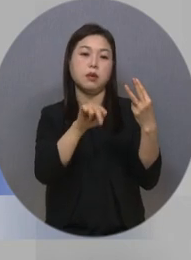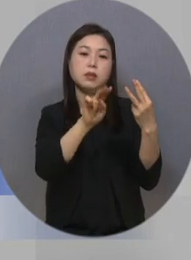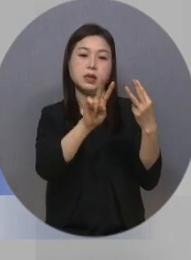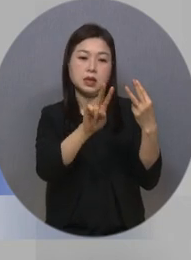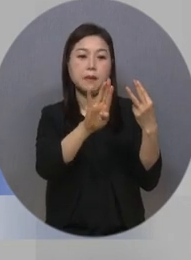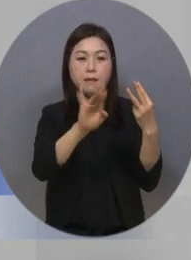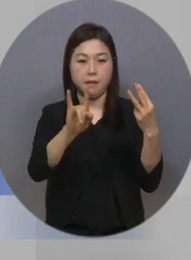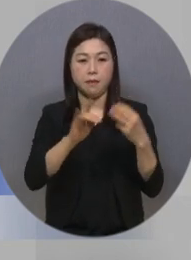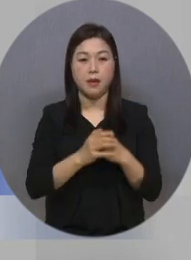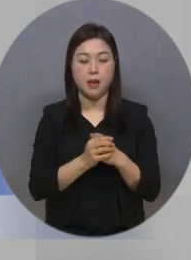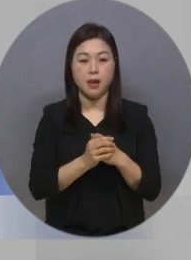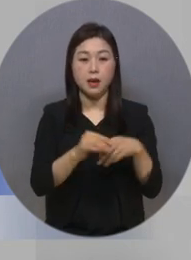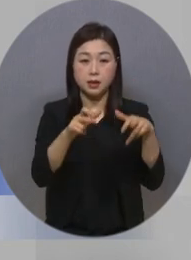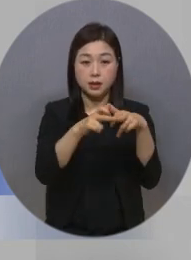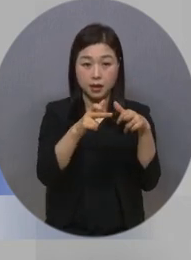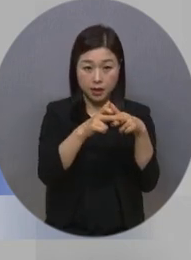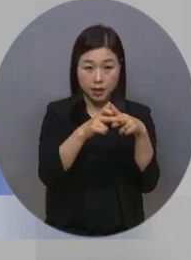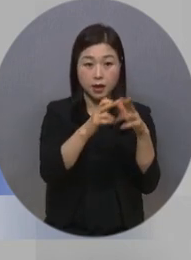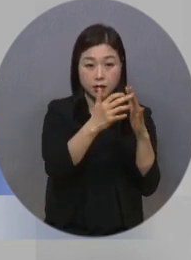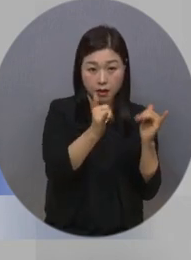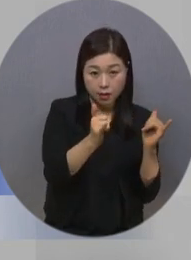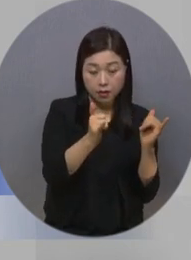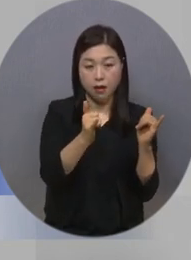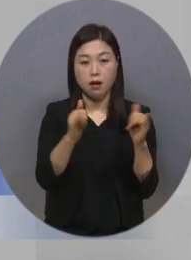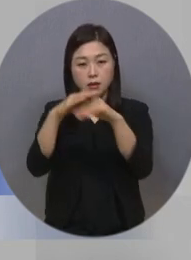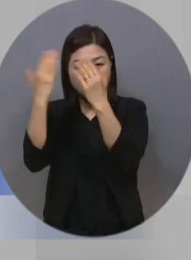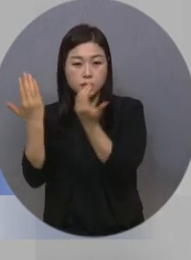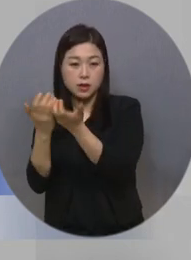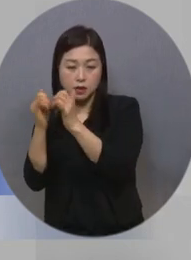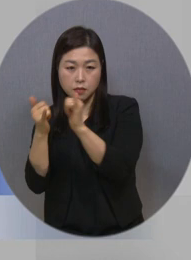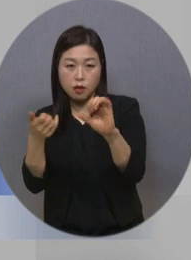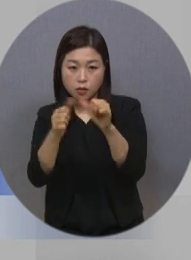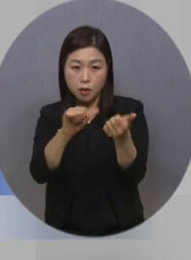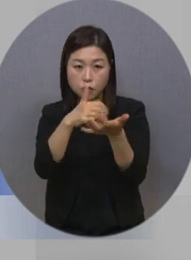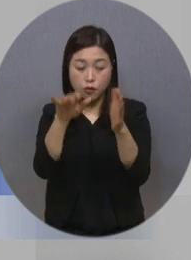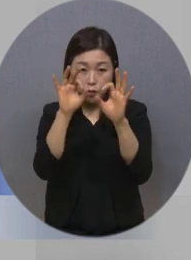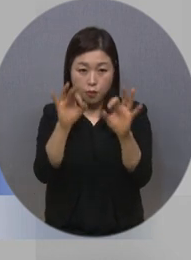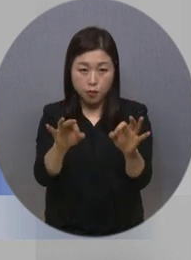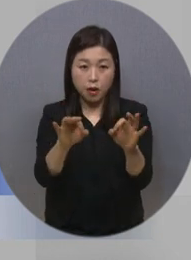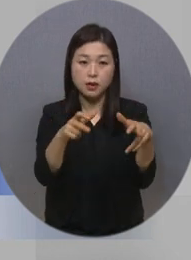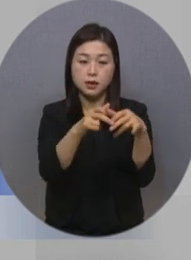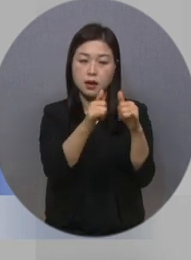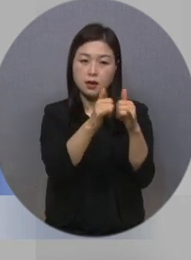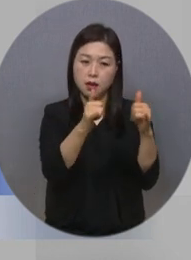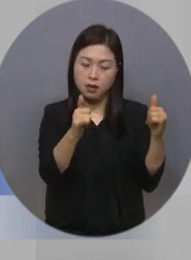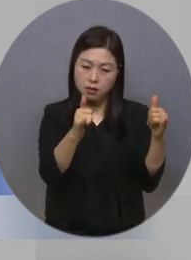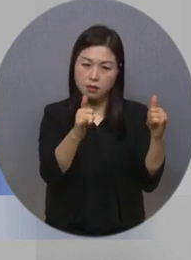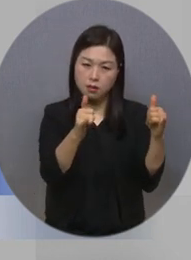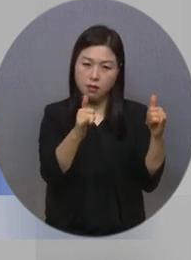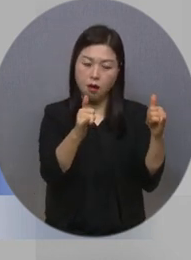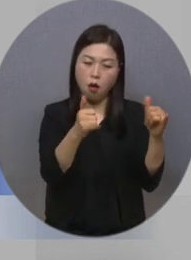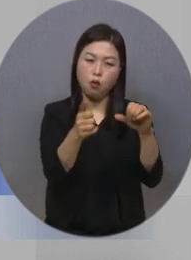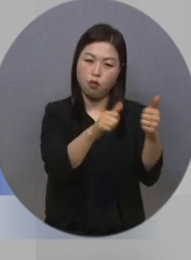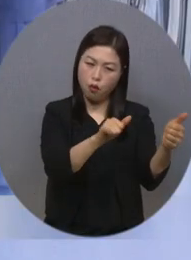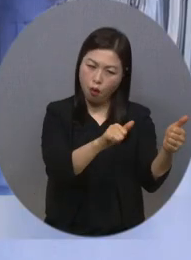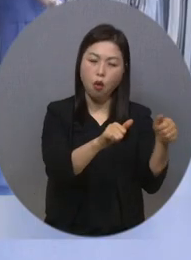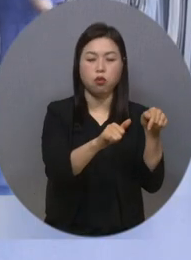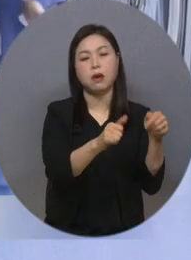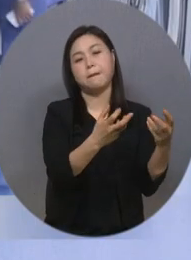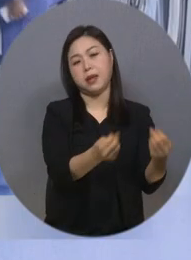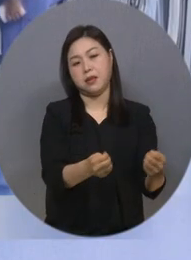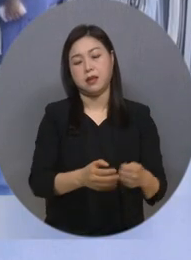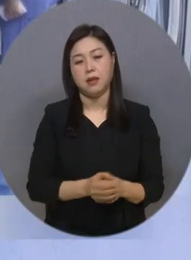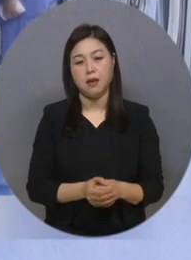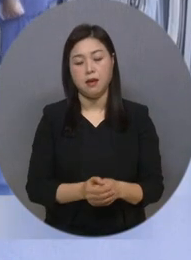장애인구와 전체 인구의 연령대별 사망률 차이는 전 연령대에서 장애인이 높게 나타났습니다 한편